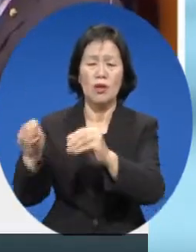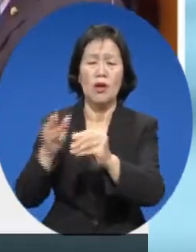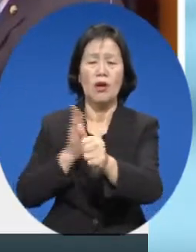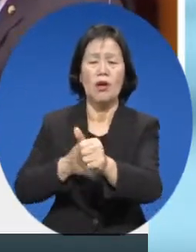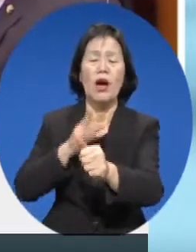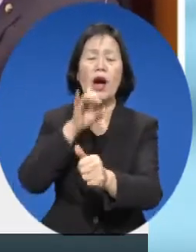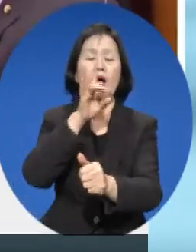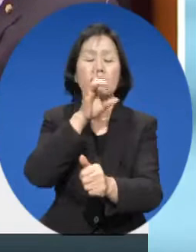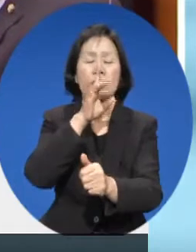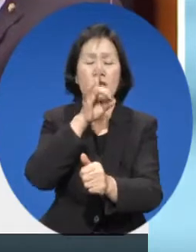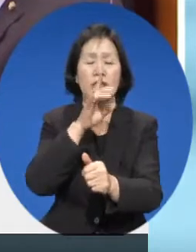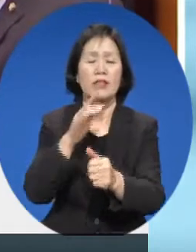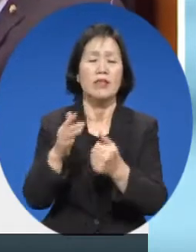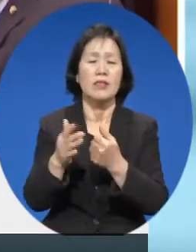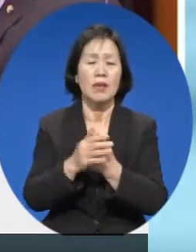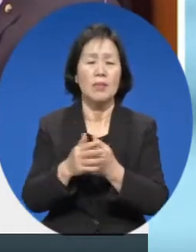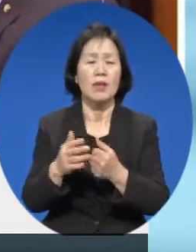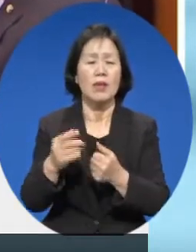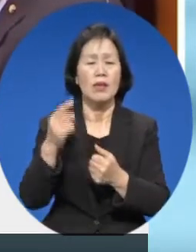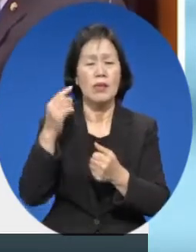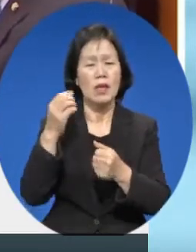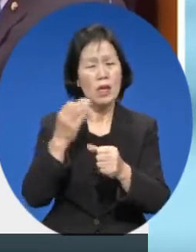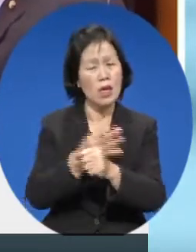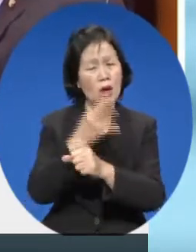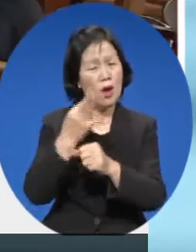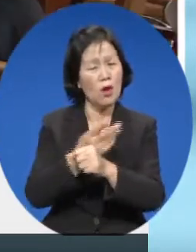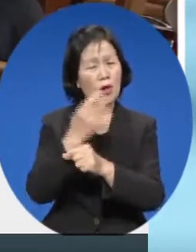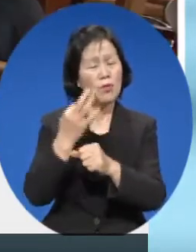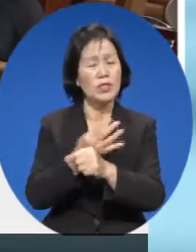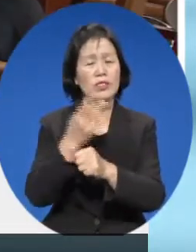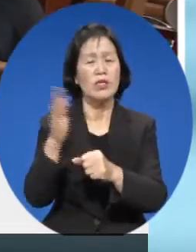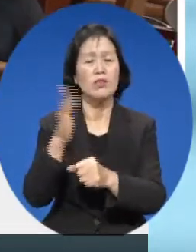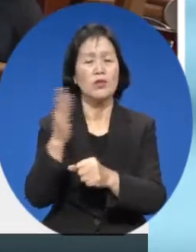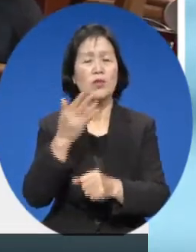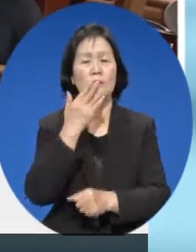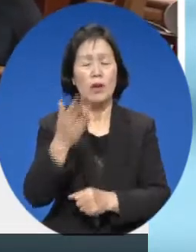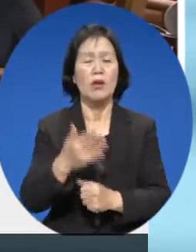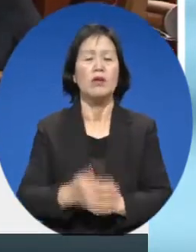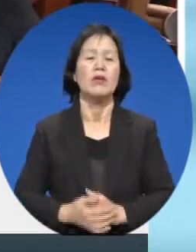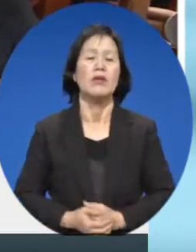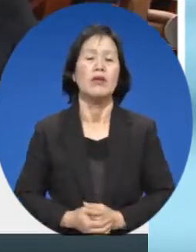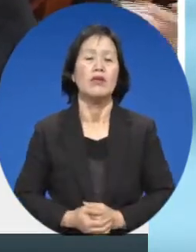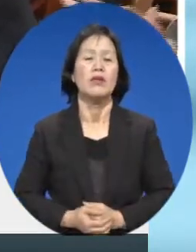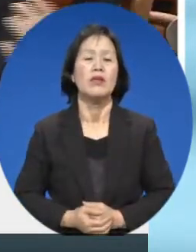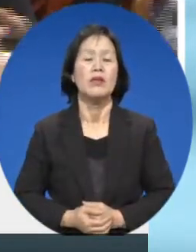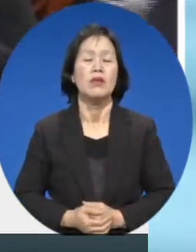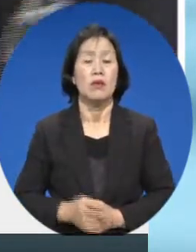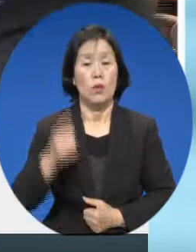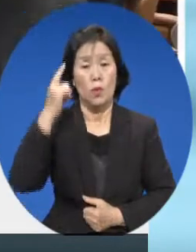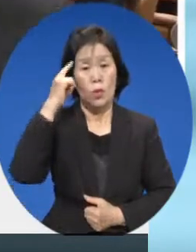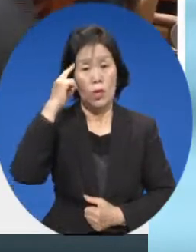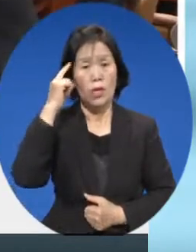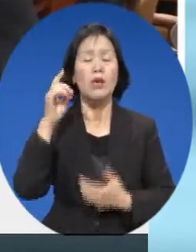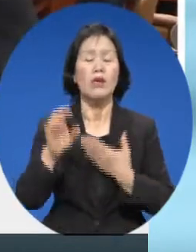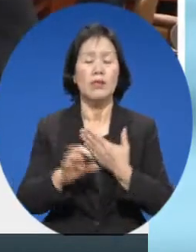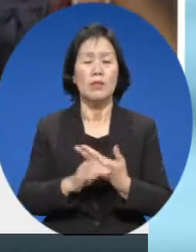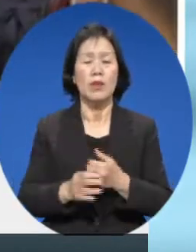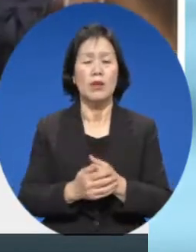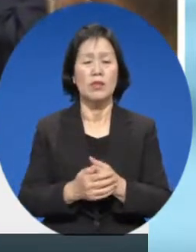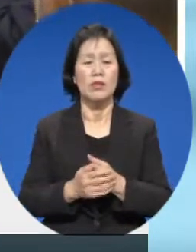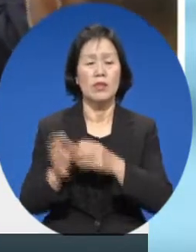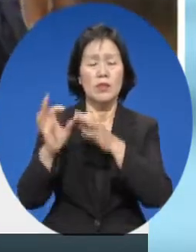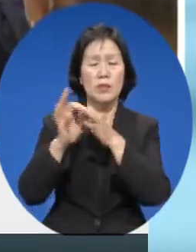상황인 겁니다 그러니까 아마 열 몇 시간 정도 하실 것 같아요 그러니까 저희가 쇼 2기가 그런 거거든요 왜냐면 그 필리버스터